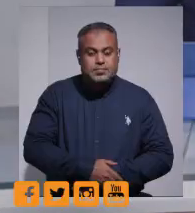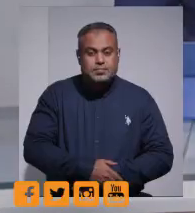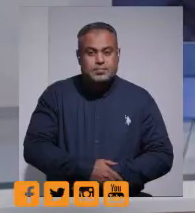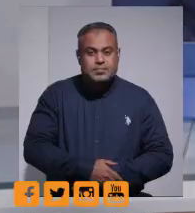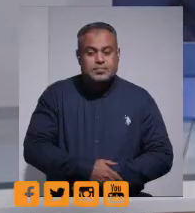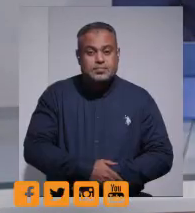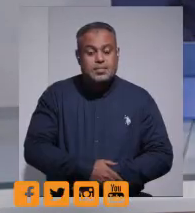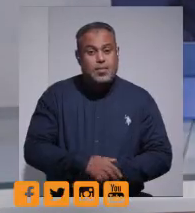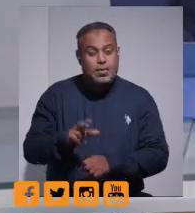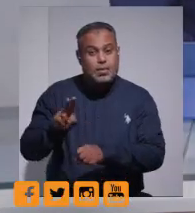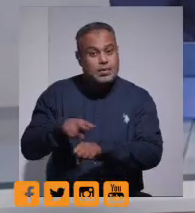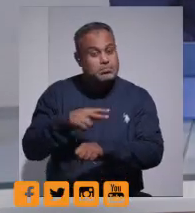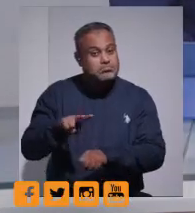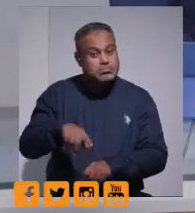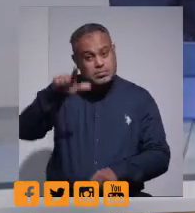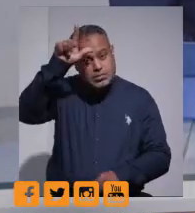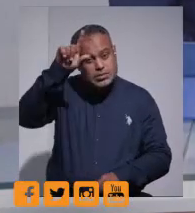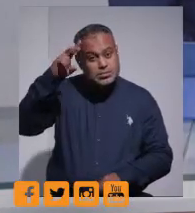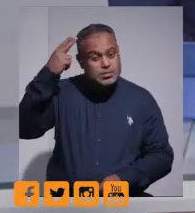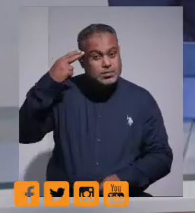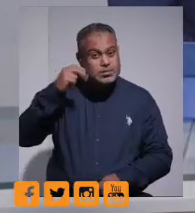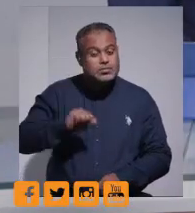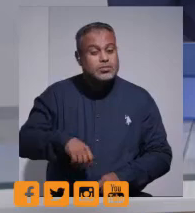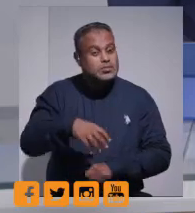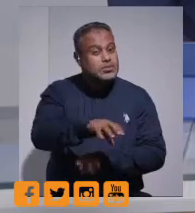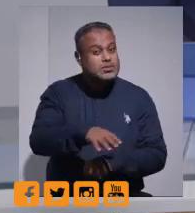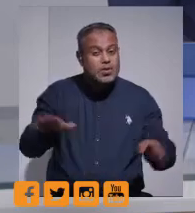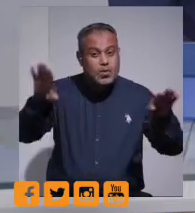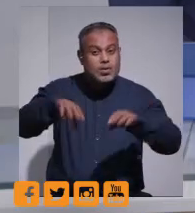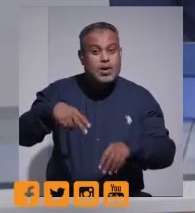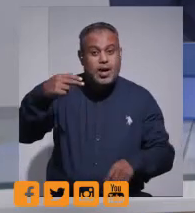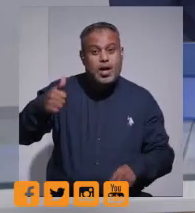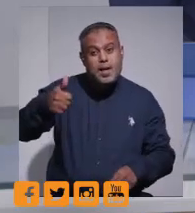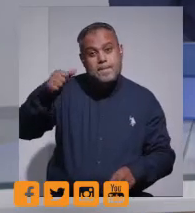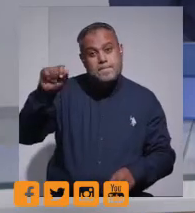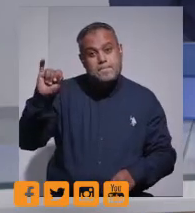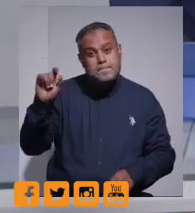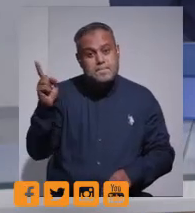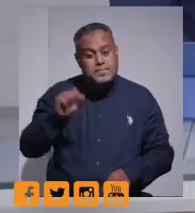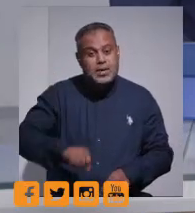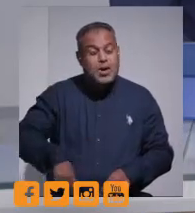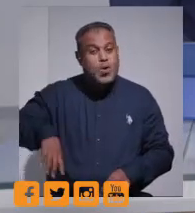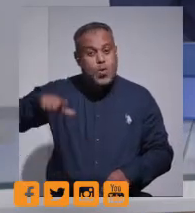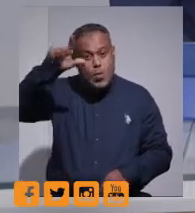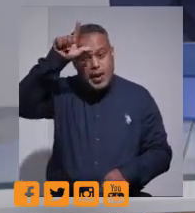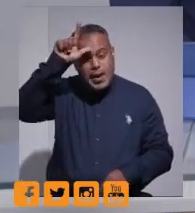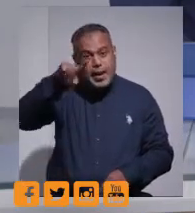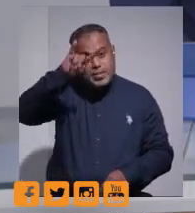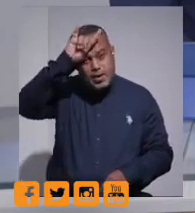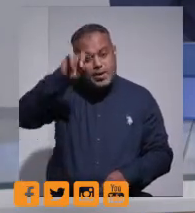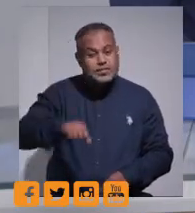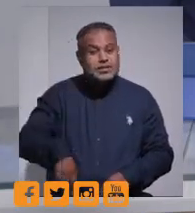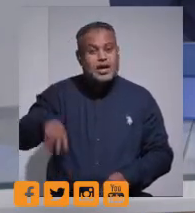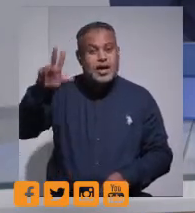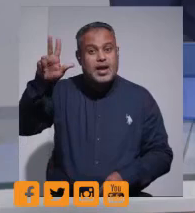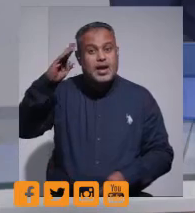شهد وكيل محافظه حضرموت لشؤون مديريه الوادي والصحراء عامر العامري ومعه كيلو المحافظه الحكم سالم بن